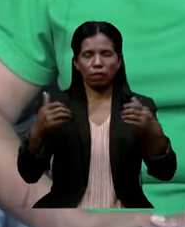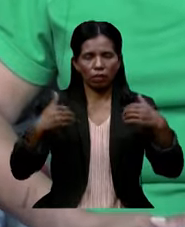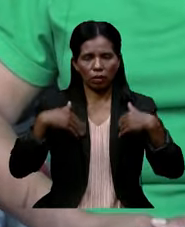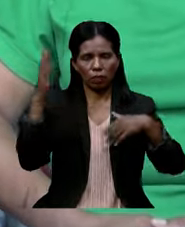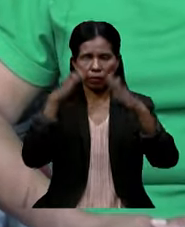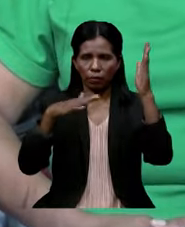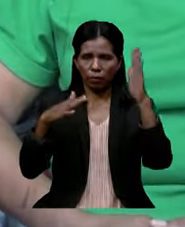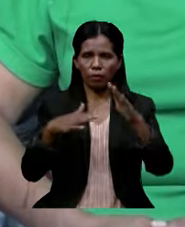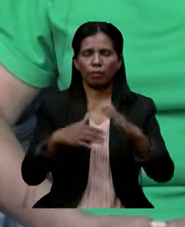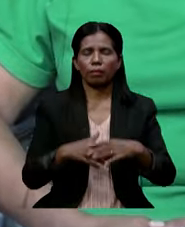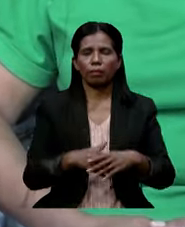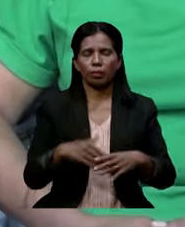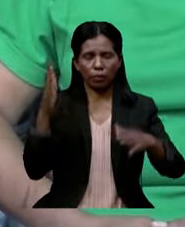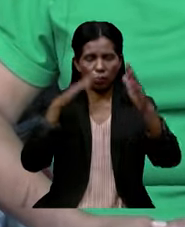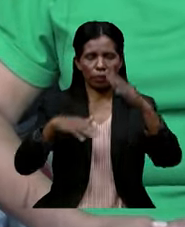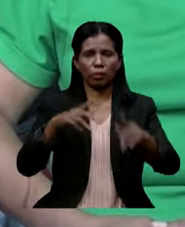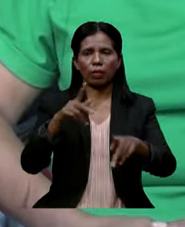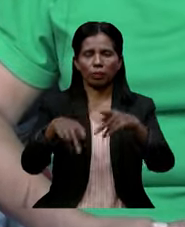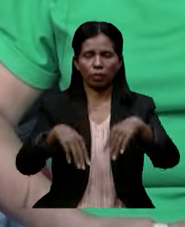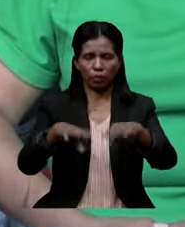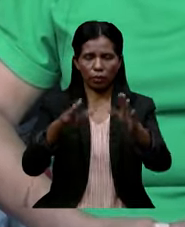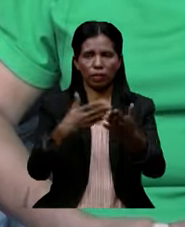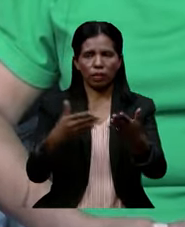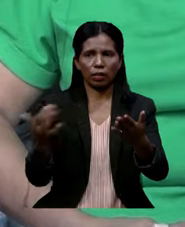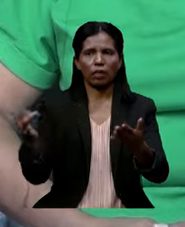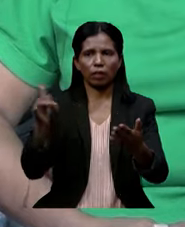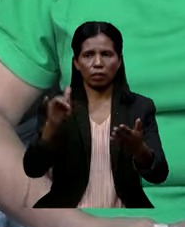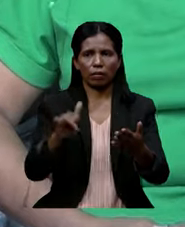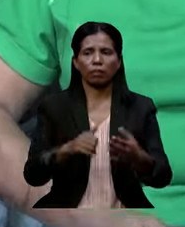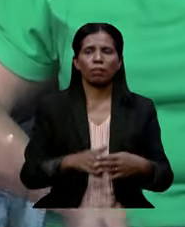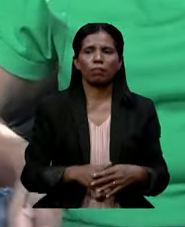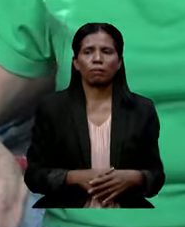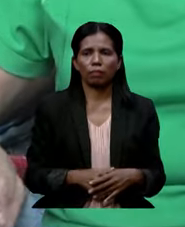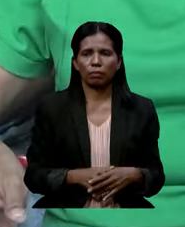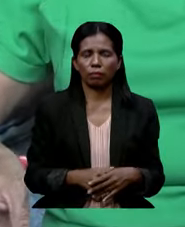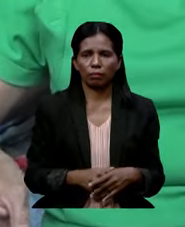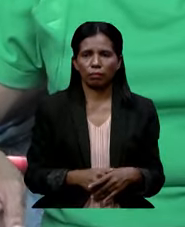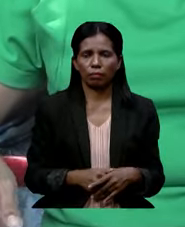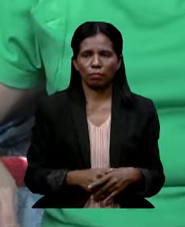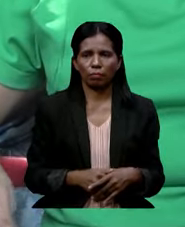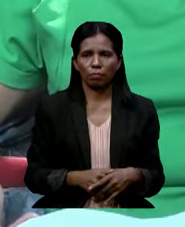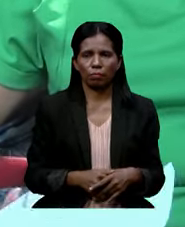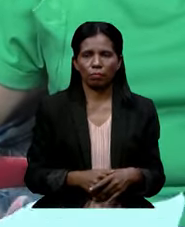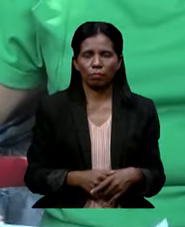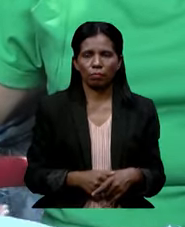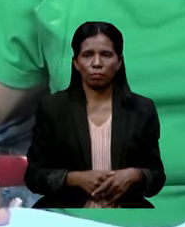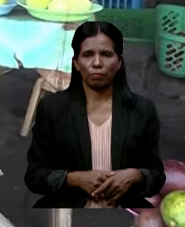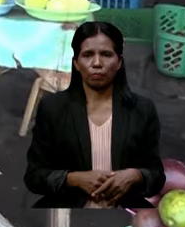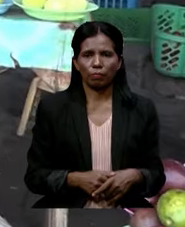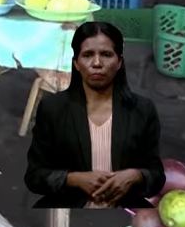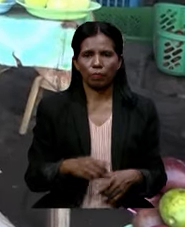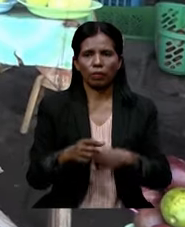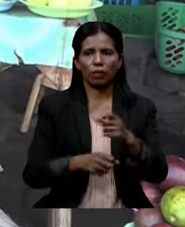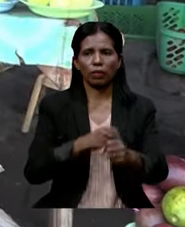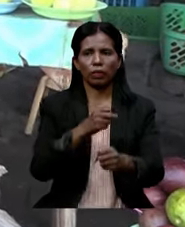tida komplit entre vendedores ida to bajo cirna bema ukupa antes ya mandeu ho tabesi. Antes ne iha tinan